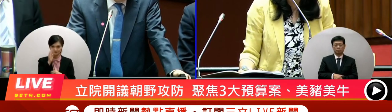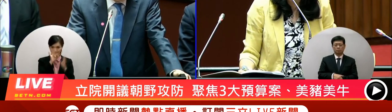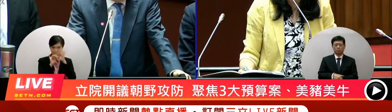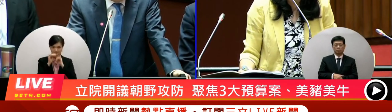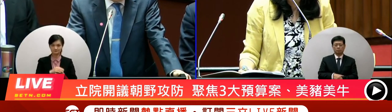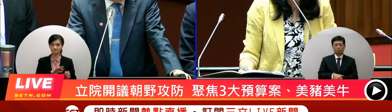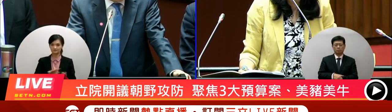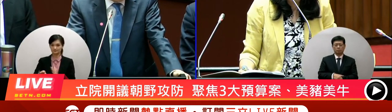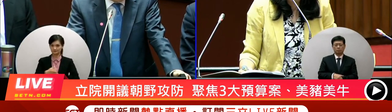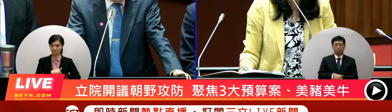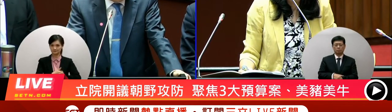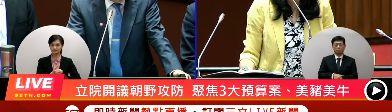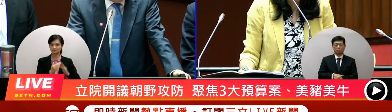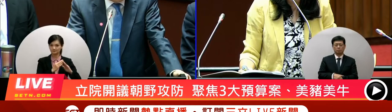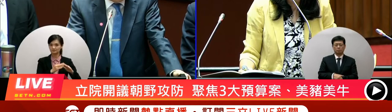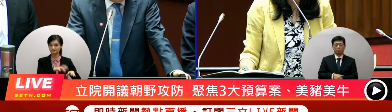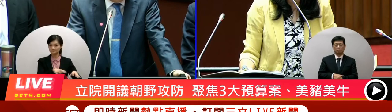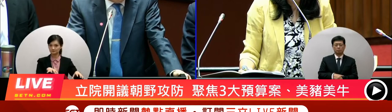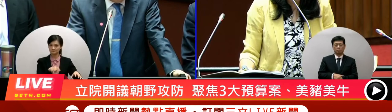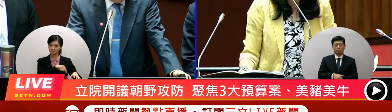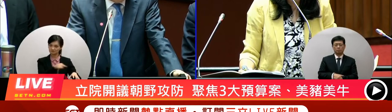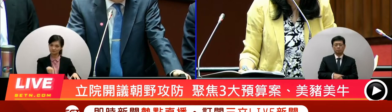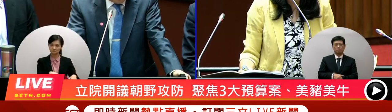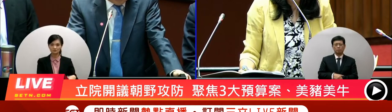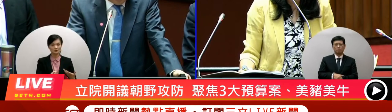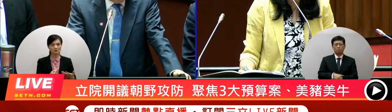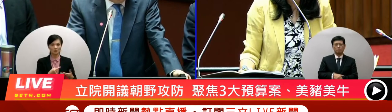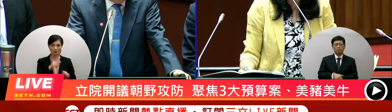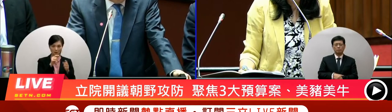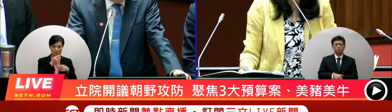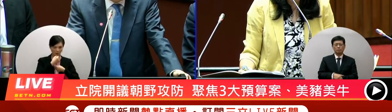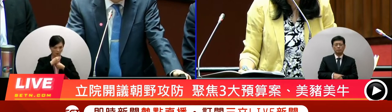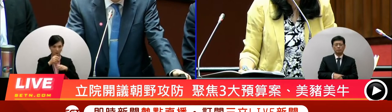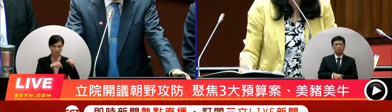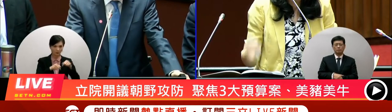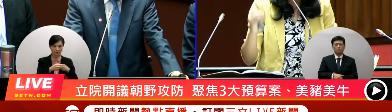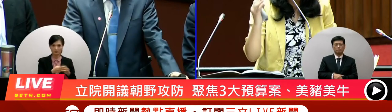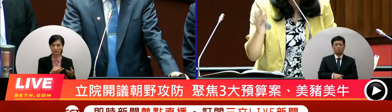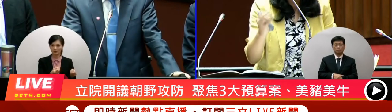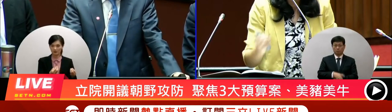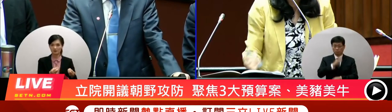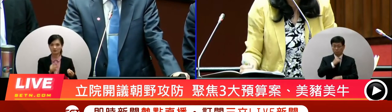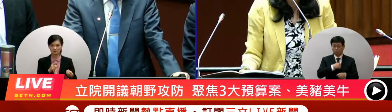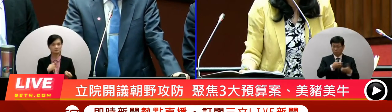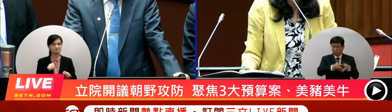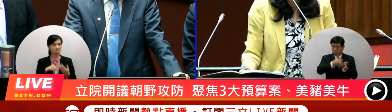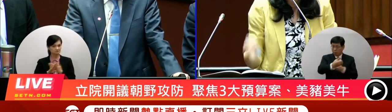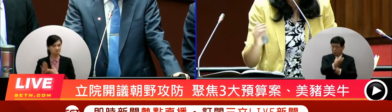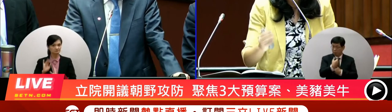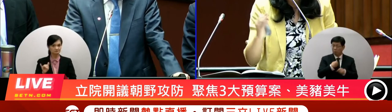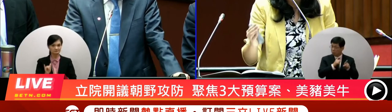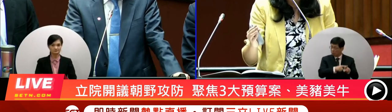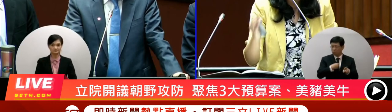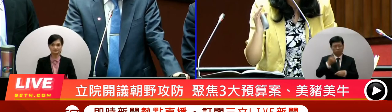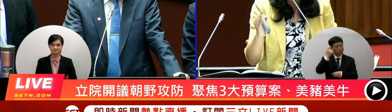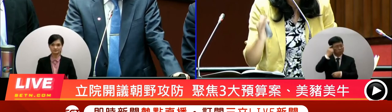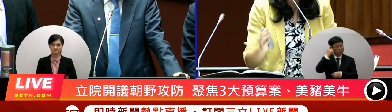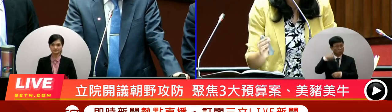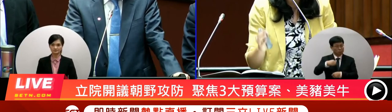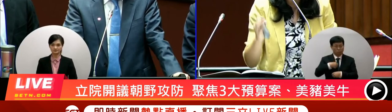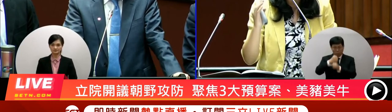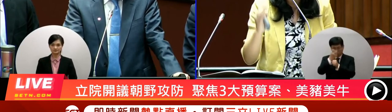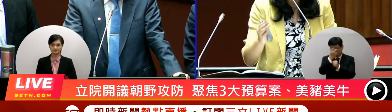少数的没有这样的一个实验室可以来做这样的检验之外，那其他都全的。 是，依据部长您这样讲的话，我还是认为说我们的